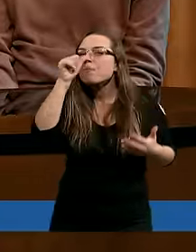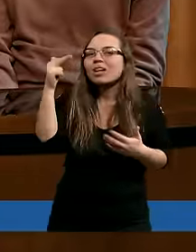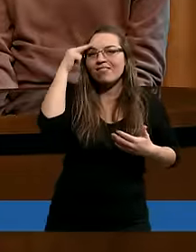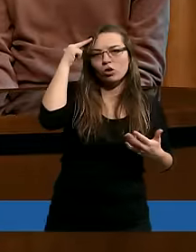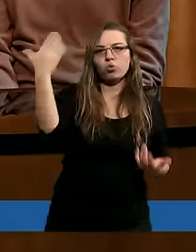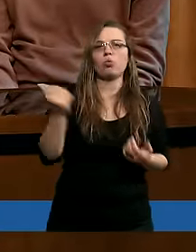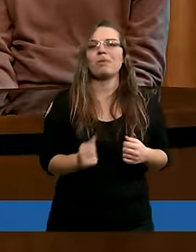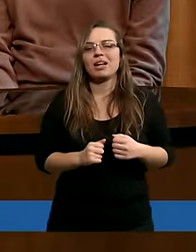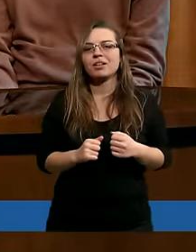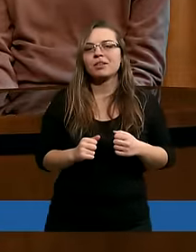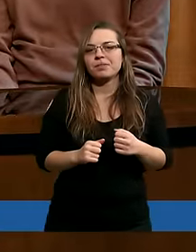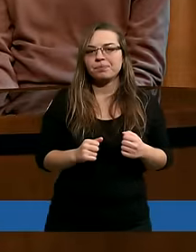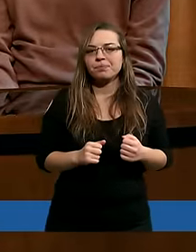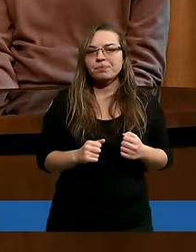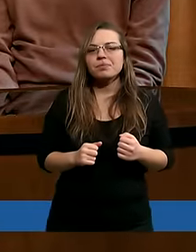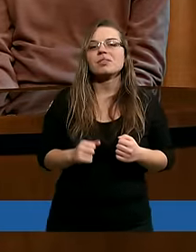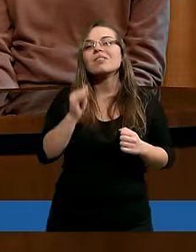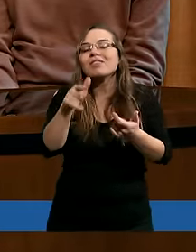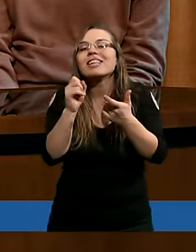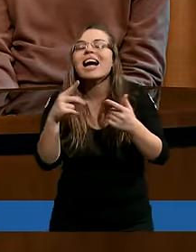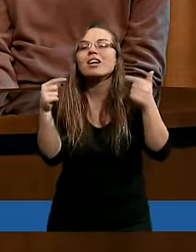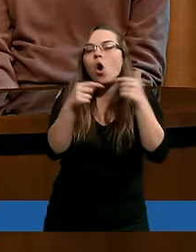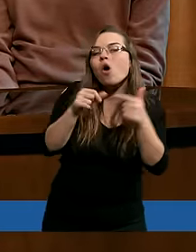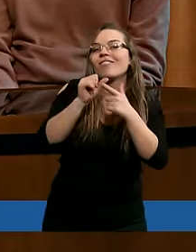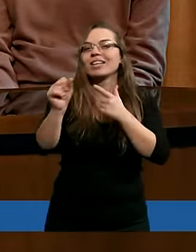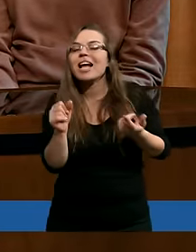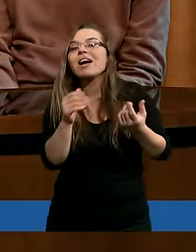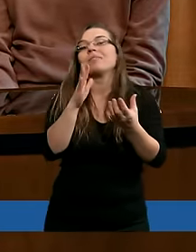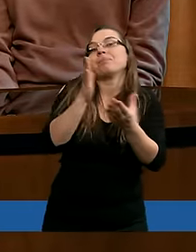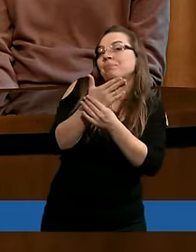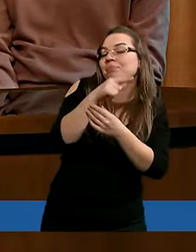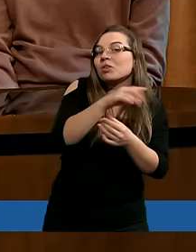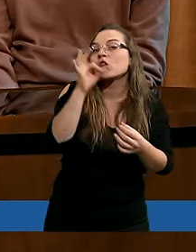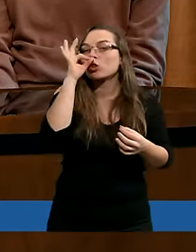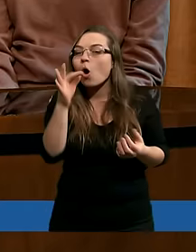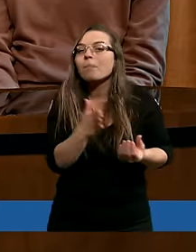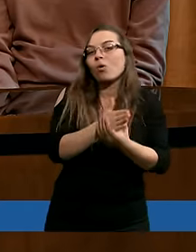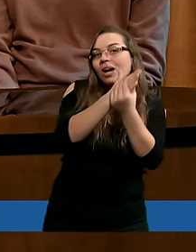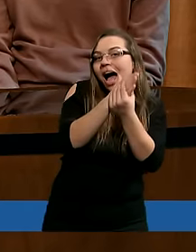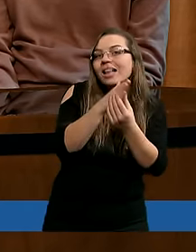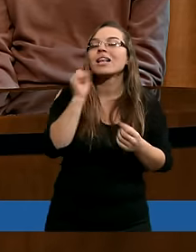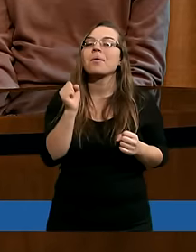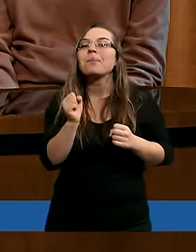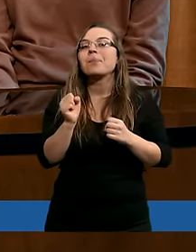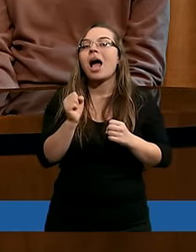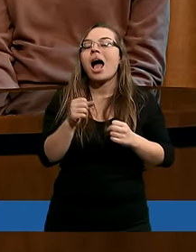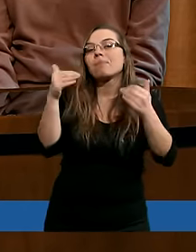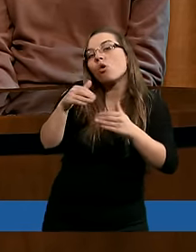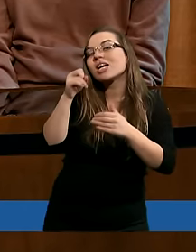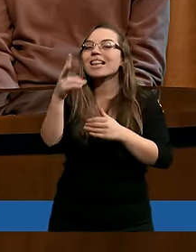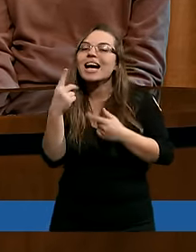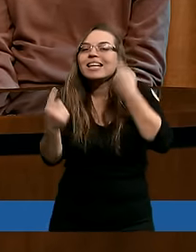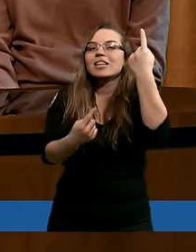macie jakąś biblijną, dobrą radę, a może lepiej w takiej